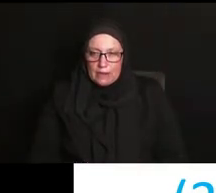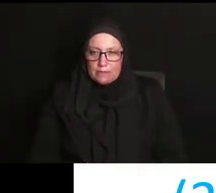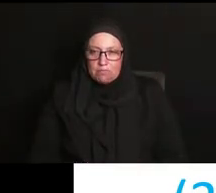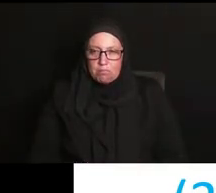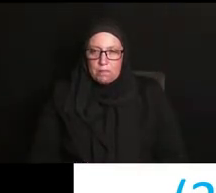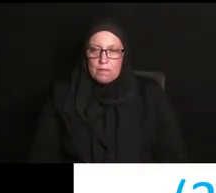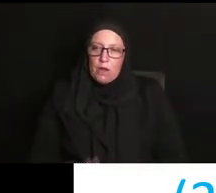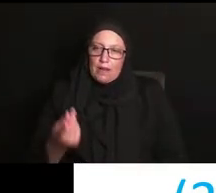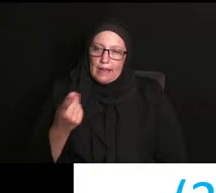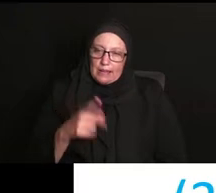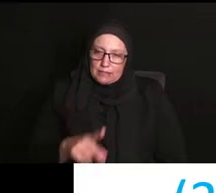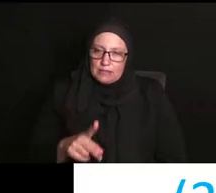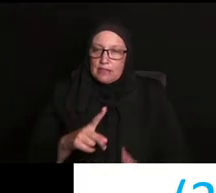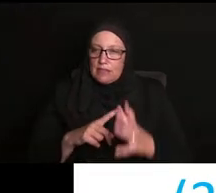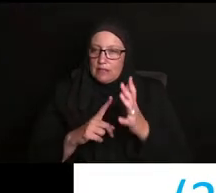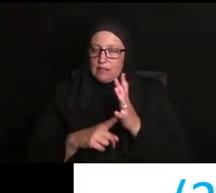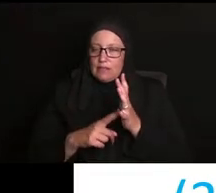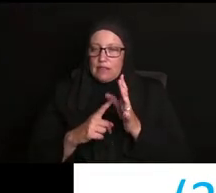فَلْيَتَوَكَّلِ